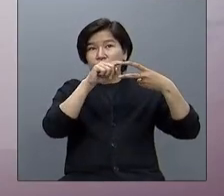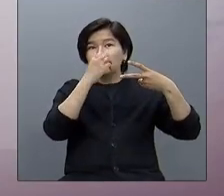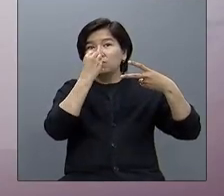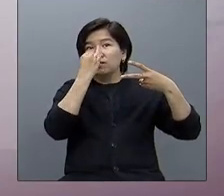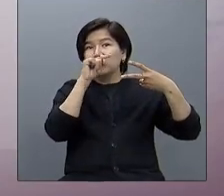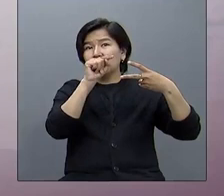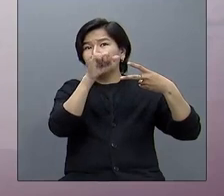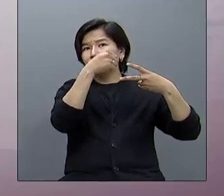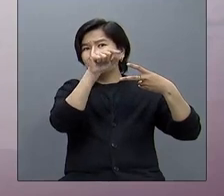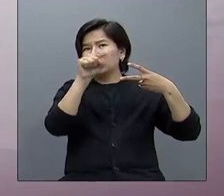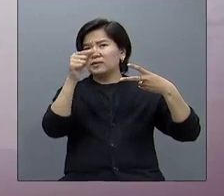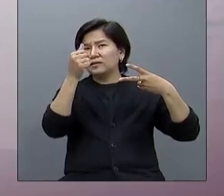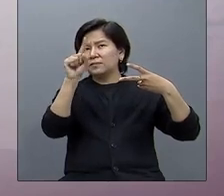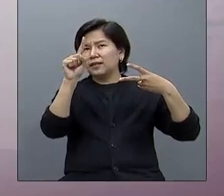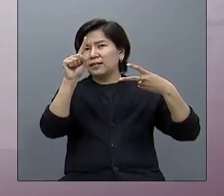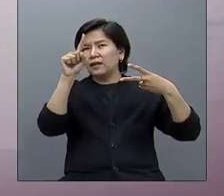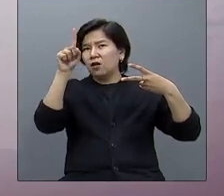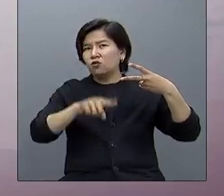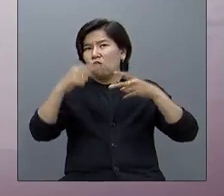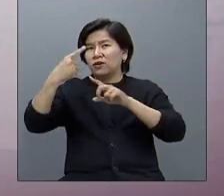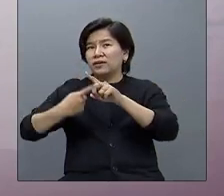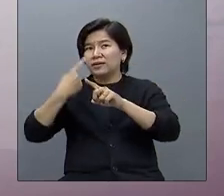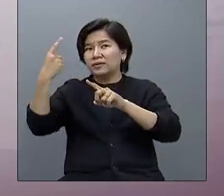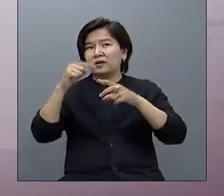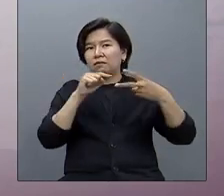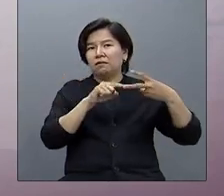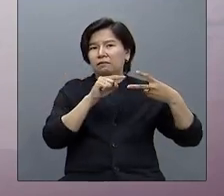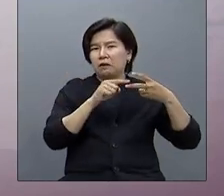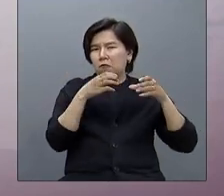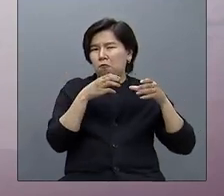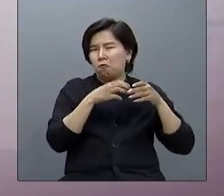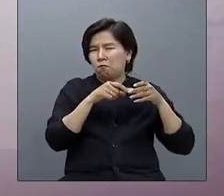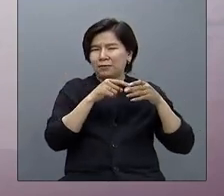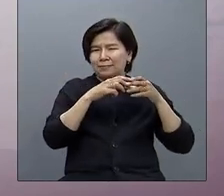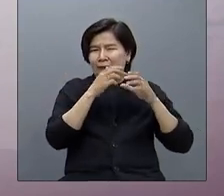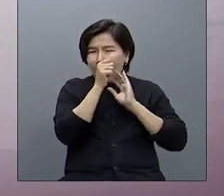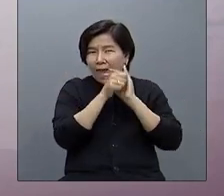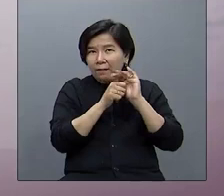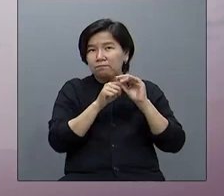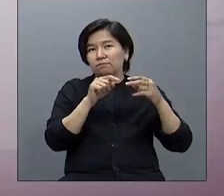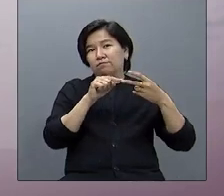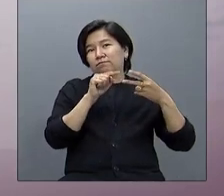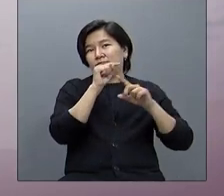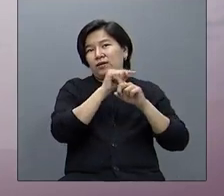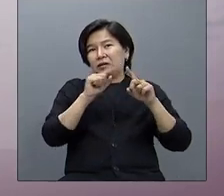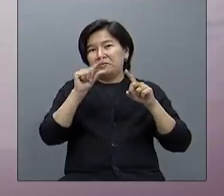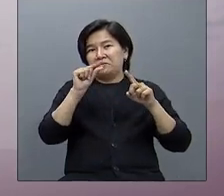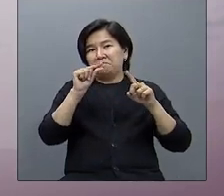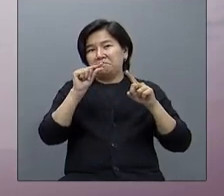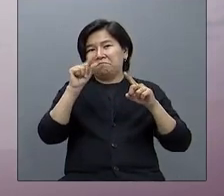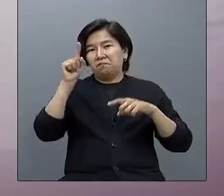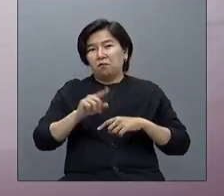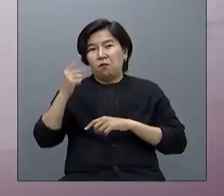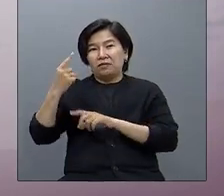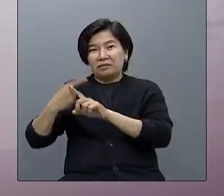อยู่ที่ร้อยละ10-11ต่อเดือนค่ะส่วนกลุ่มหมวกกันน็อกนะคะคิดดอกเบี้ยเฉลี่ยร้อยละ20ต่อเดือนเลยค่ะคนเป็นห